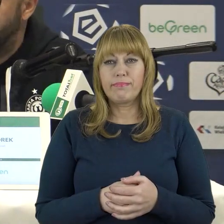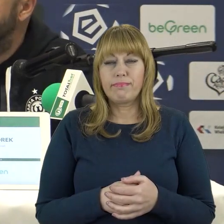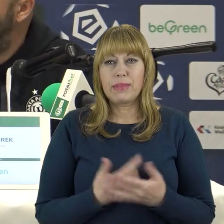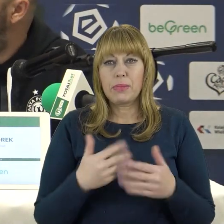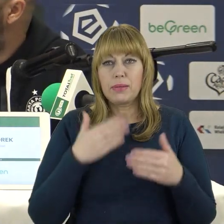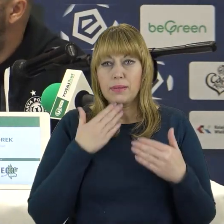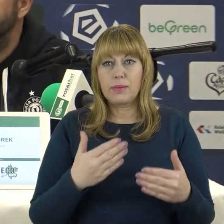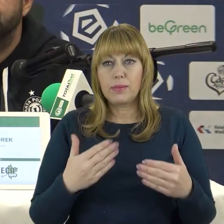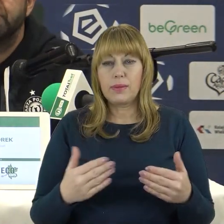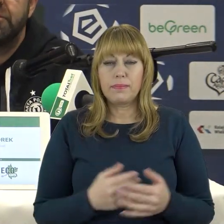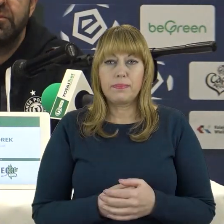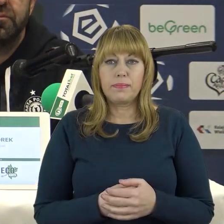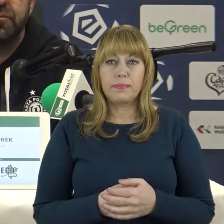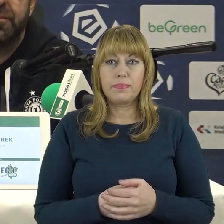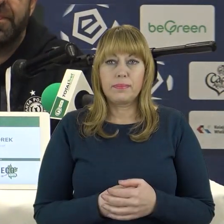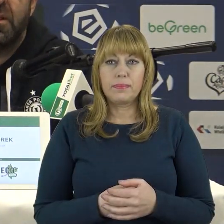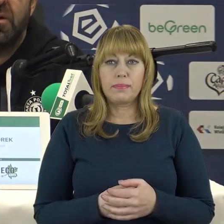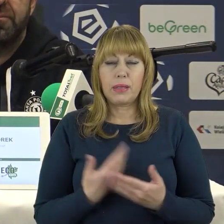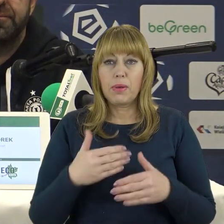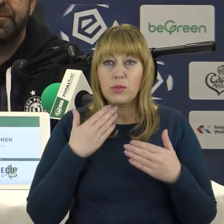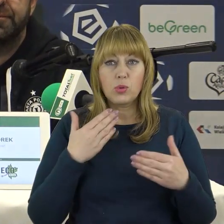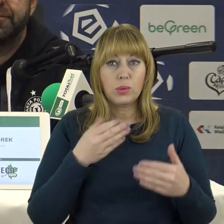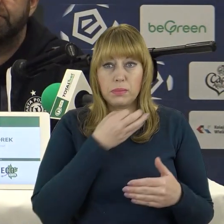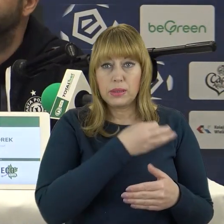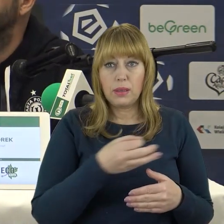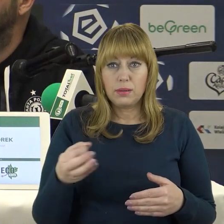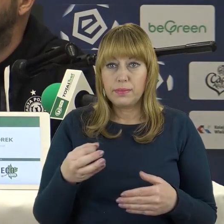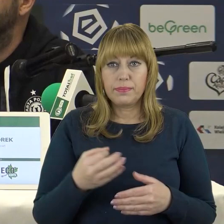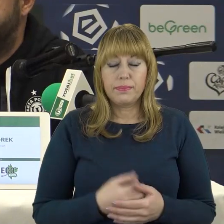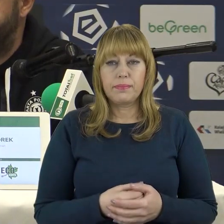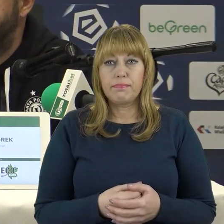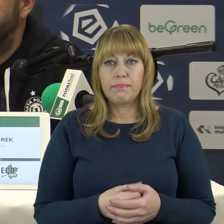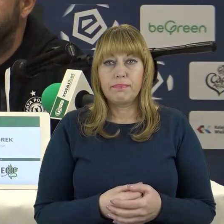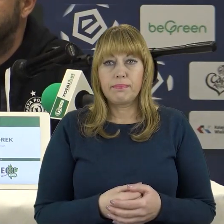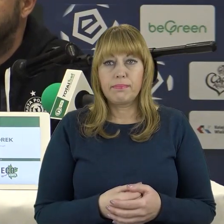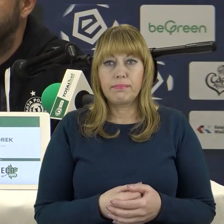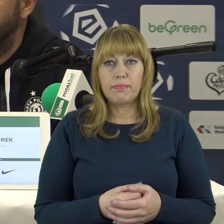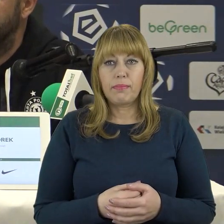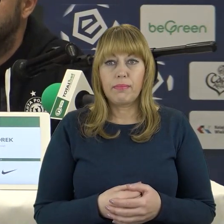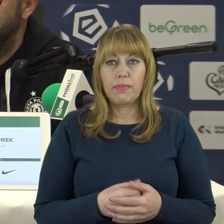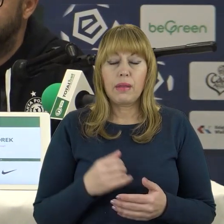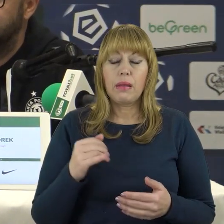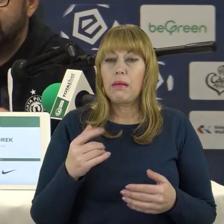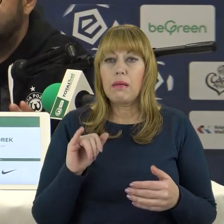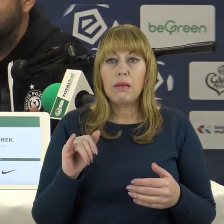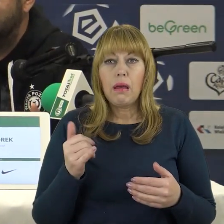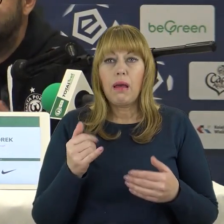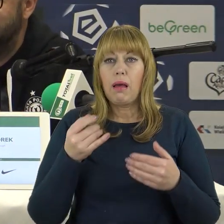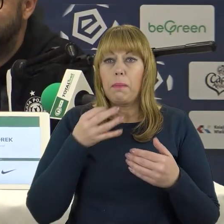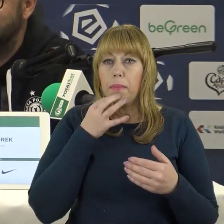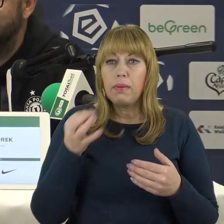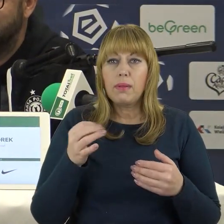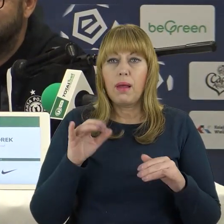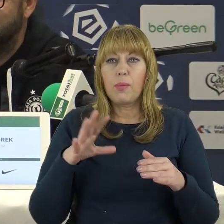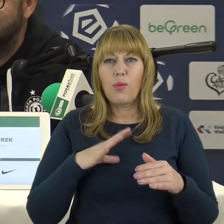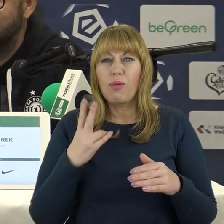Dziękuję. Dziękuję. Trenerze, czy są pytania? Tak, panie Krogerze, jak pan sądzi, z czego to się bierze, że te